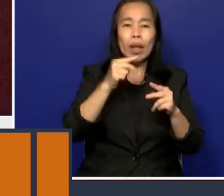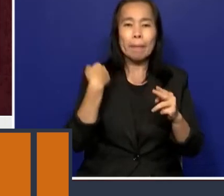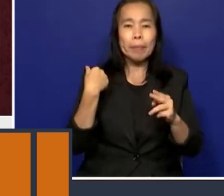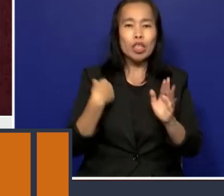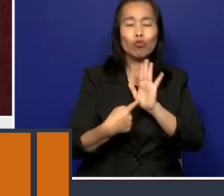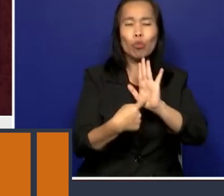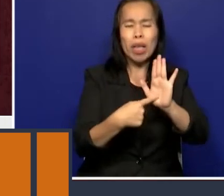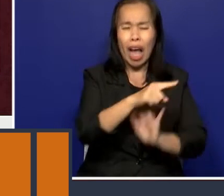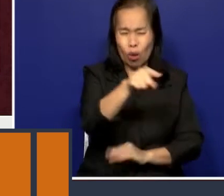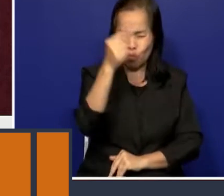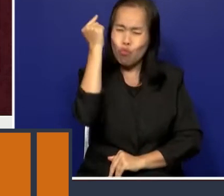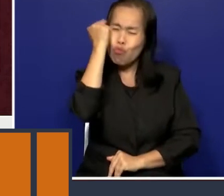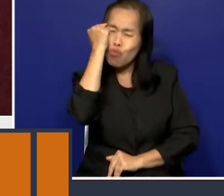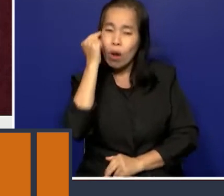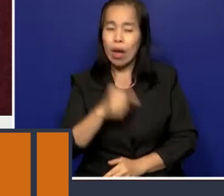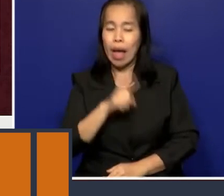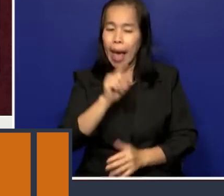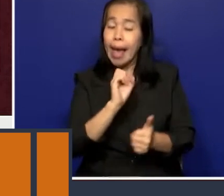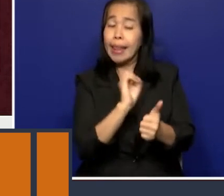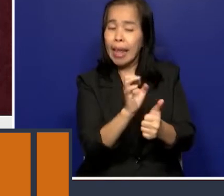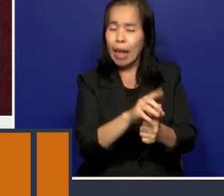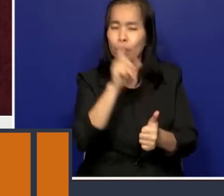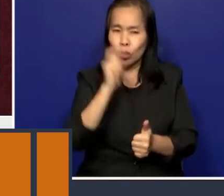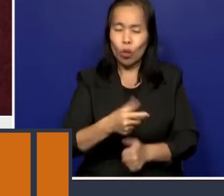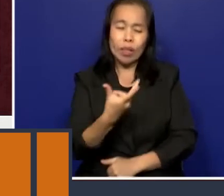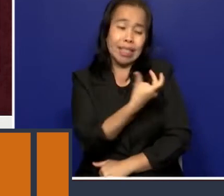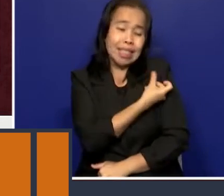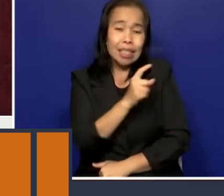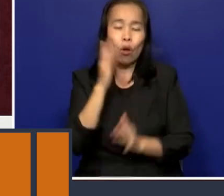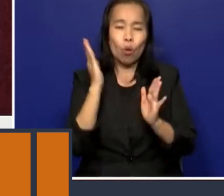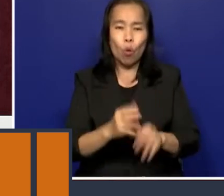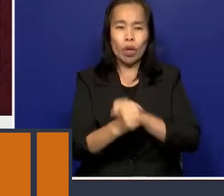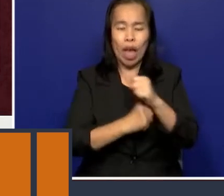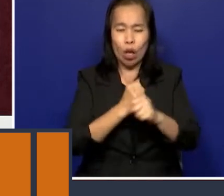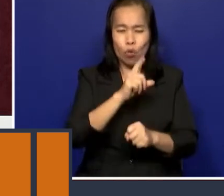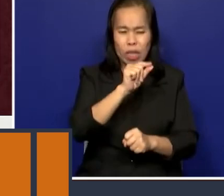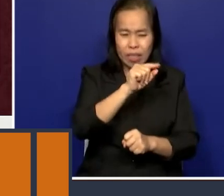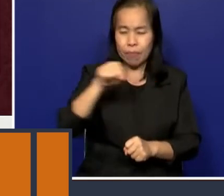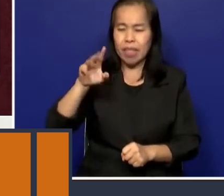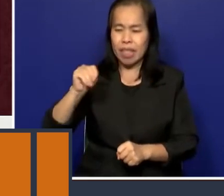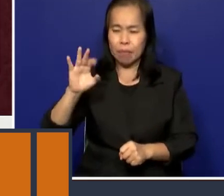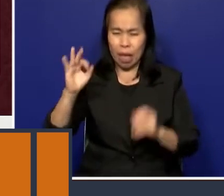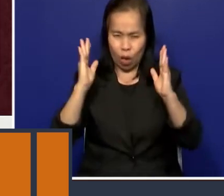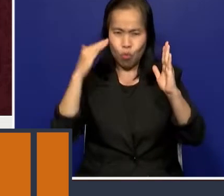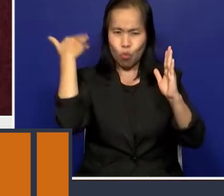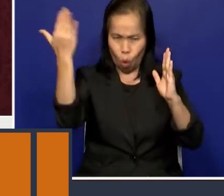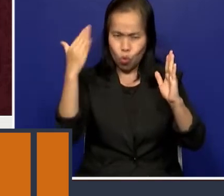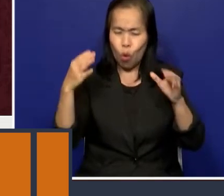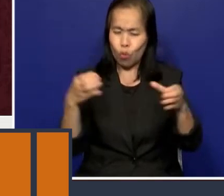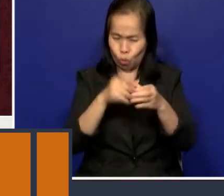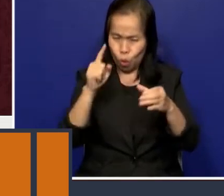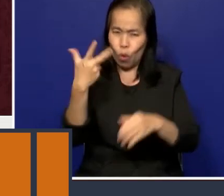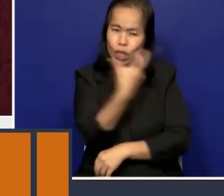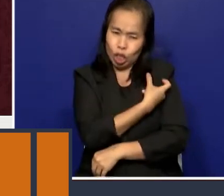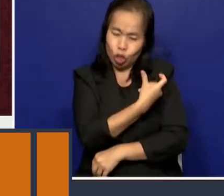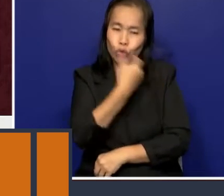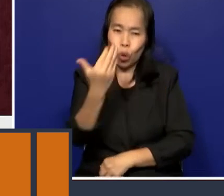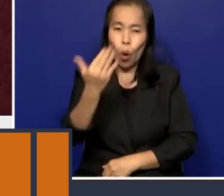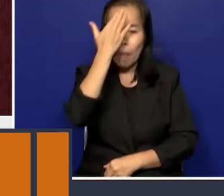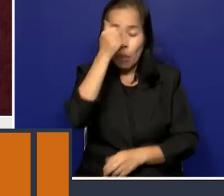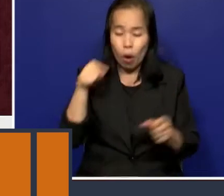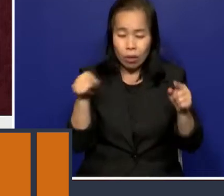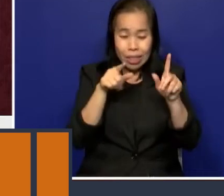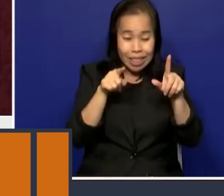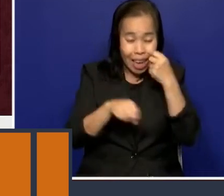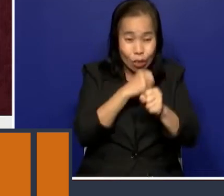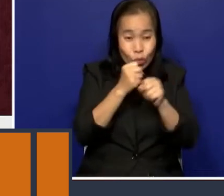ลินรู้ดีแนะนำวาควรฉีดวัซีนใหกบกลุ่มคนอายุ 20 ถึ 49 ปีก่อนเพราะคนกล่มนี้เป็นกลุมที่มีก